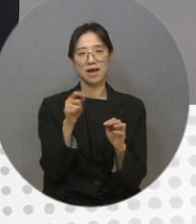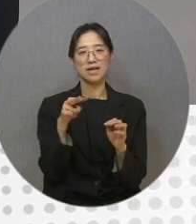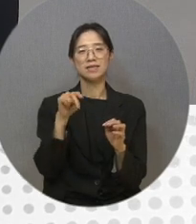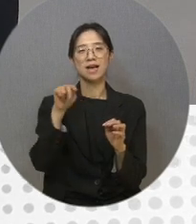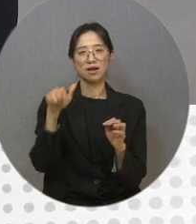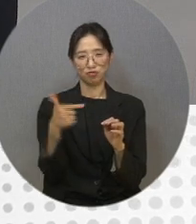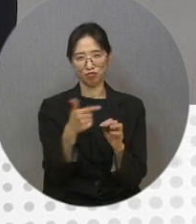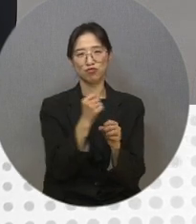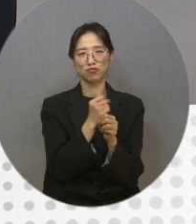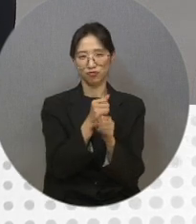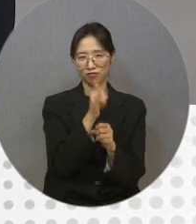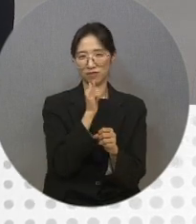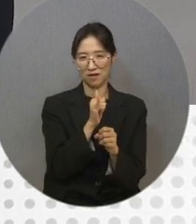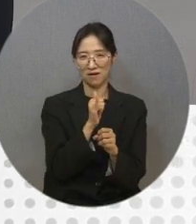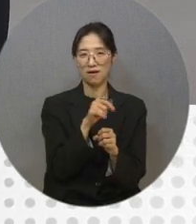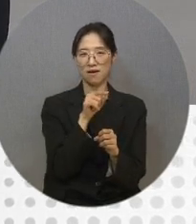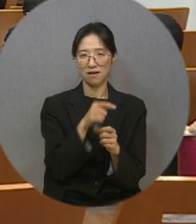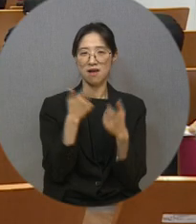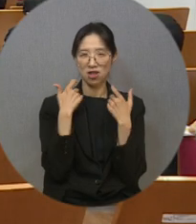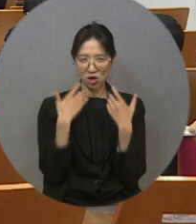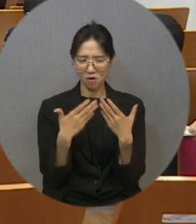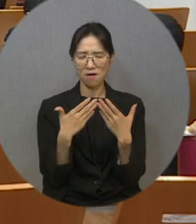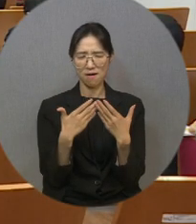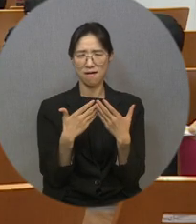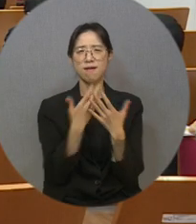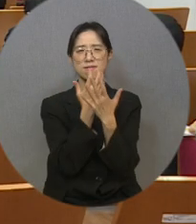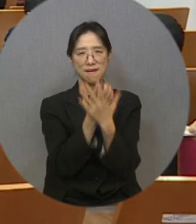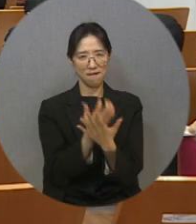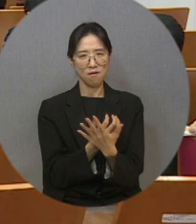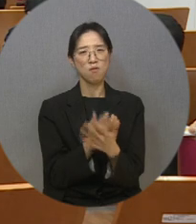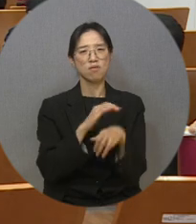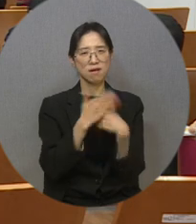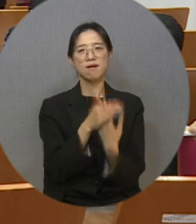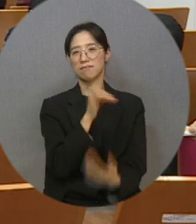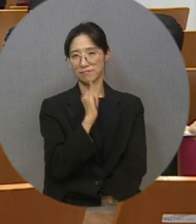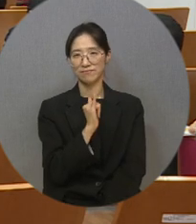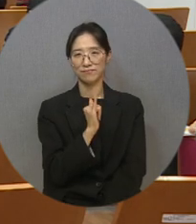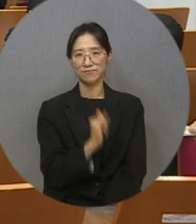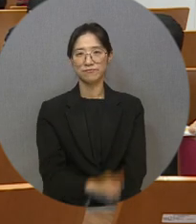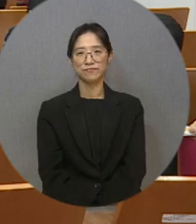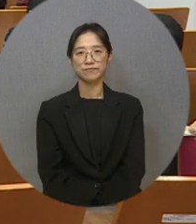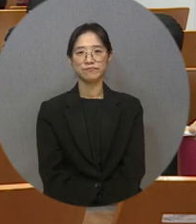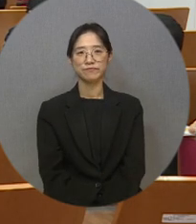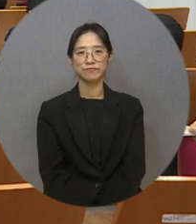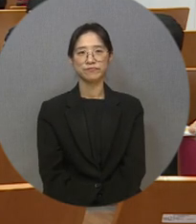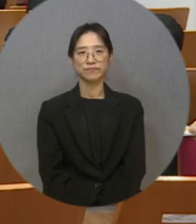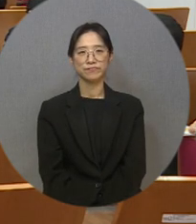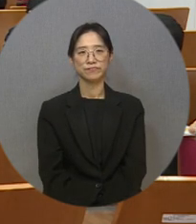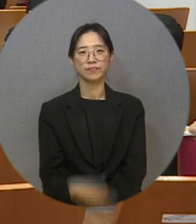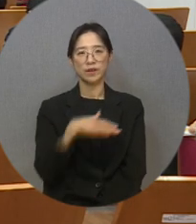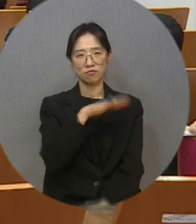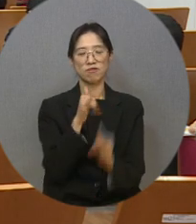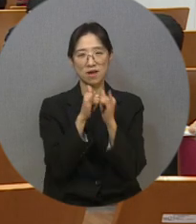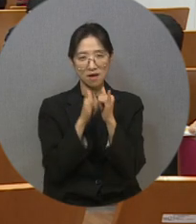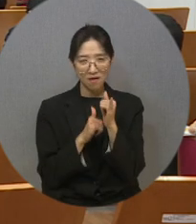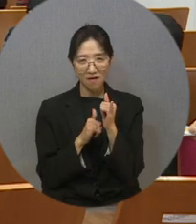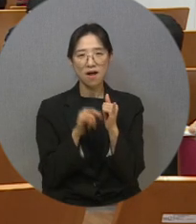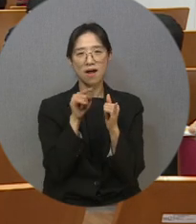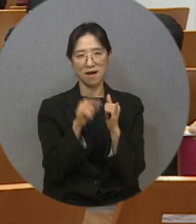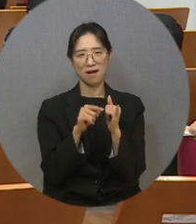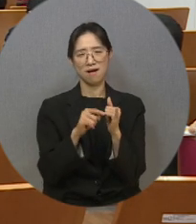한사군이 형성돼 있었다. 이게 거기에 대한 정확한 데이터들이 다 나와 있습니다. 그래서 우리 역사가 바로